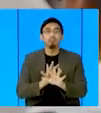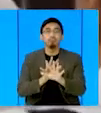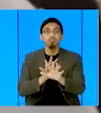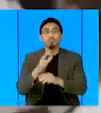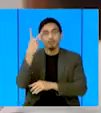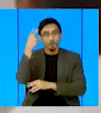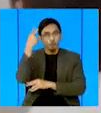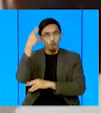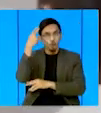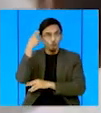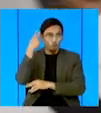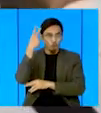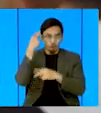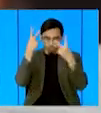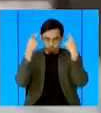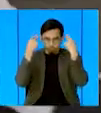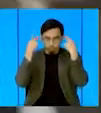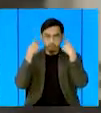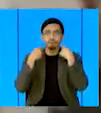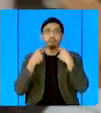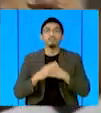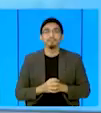tahalul awal.